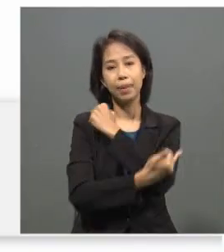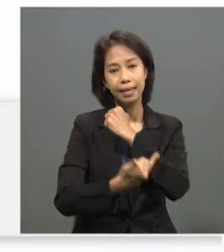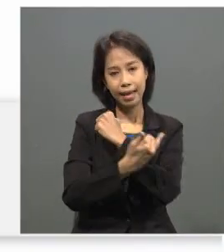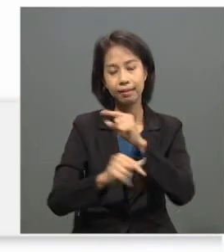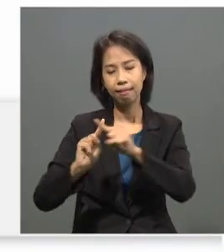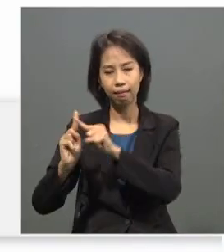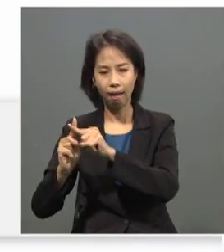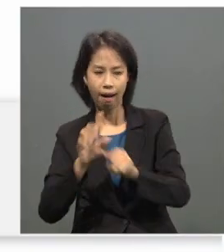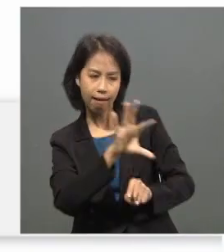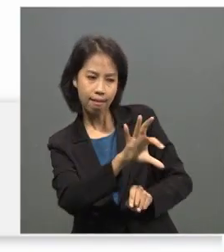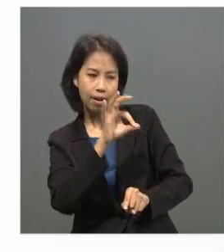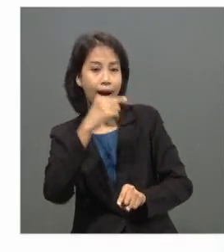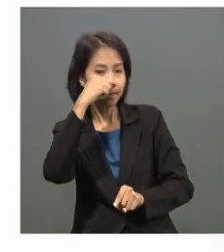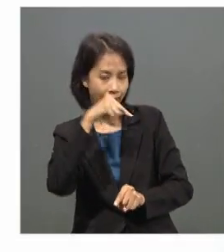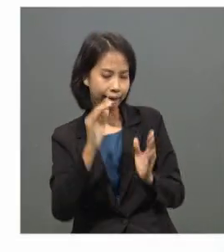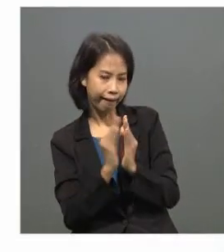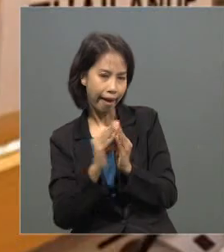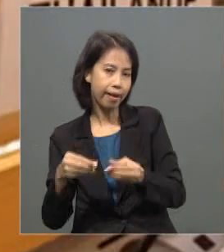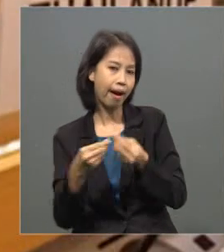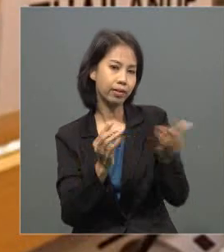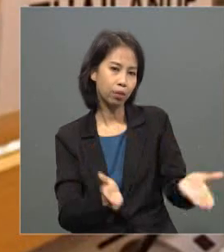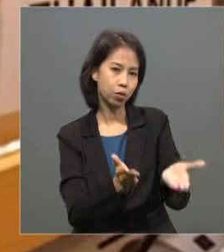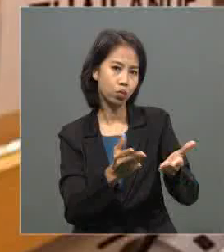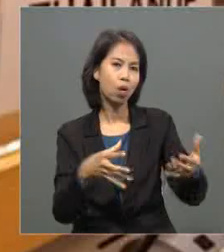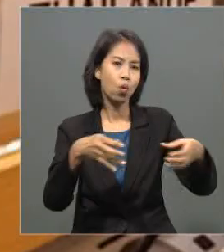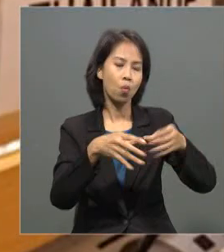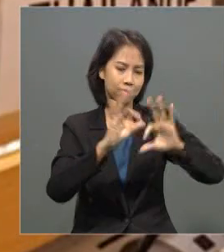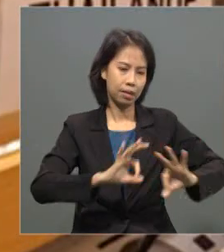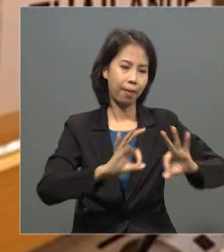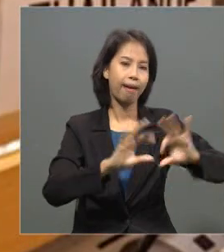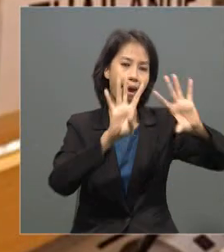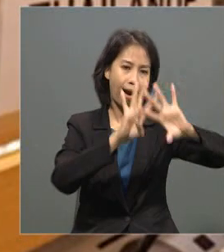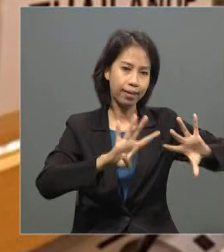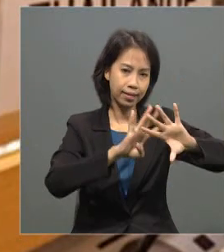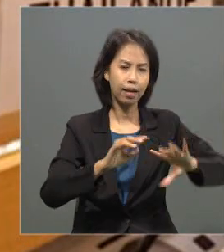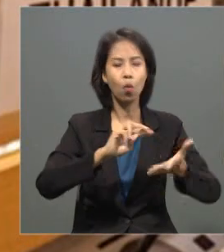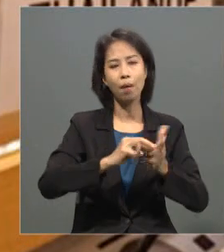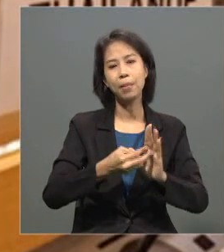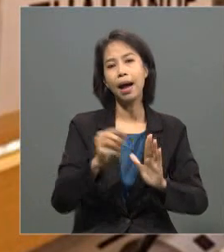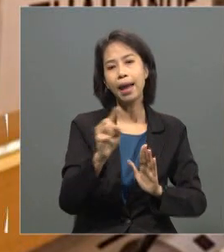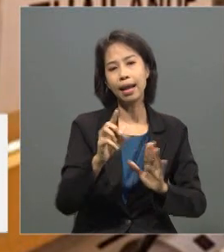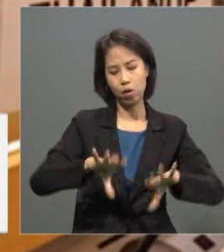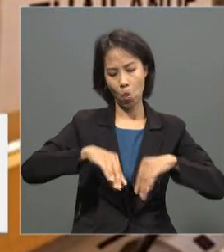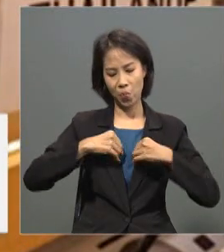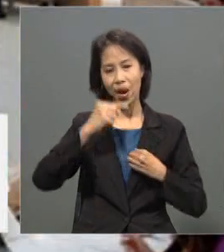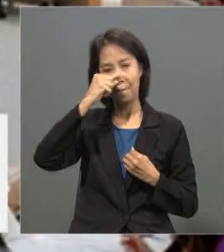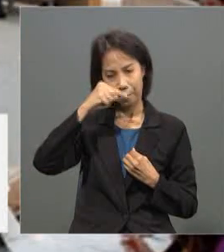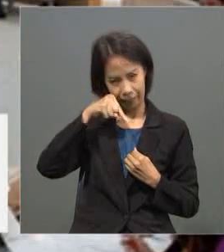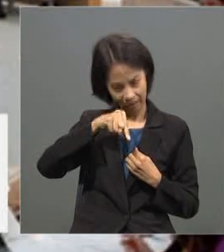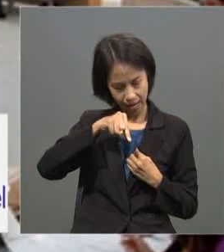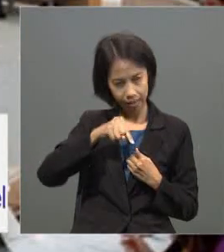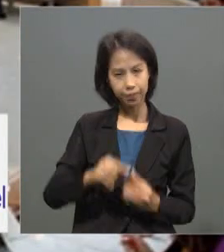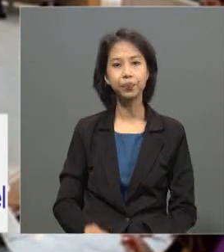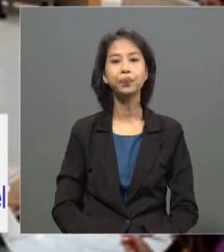สหประชาชาติโดยเฉพาะอย่างยิ่งชาติอาเซียนสะท้อนถึงความเชื่อมั่นและการยอมรับในบทบาทของไทยในเวที